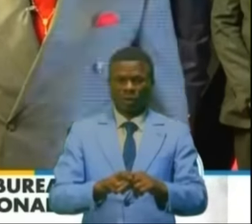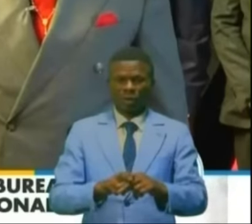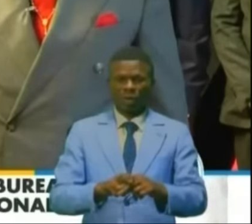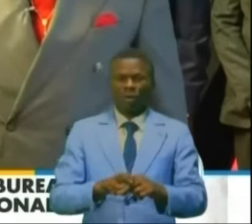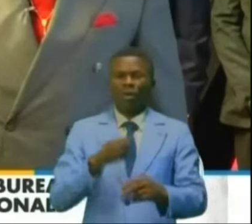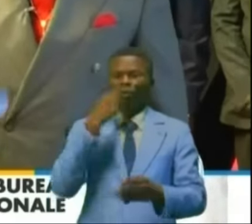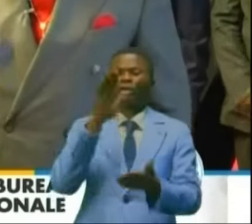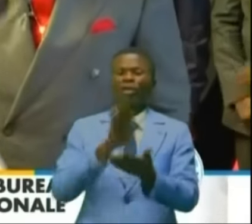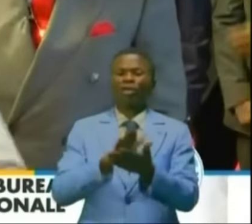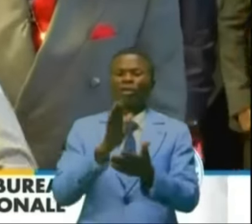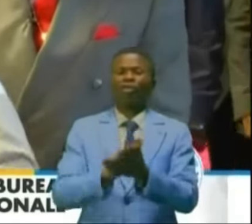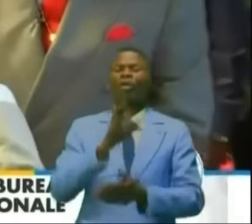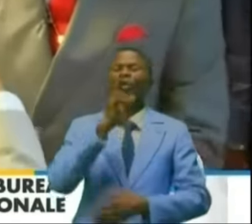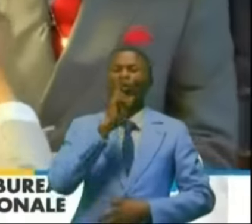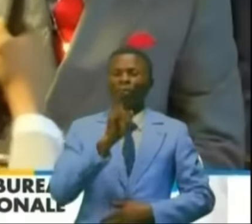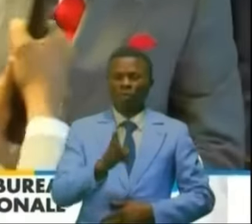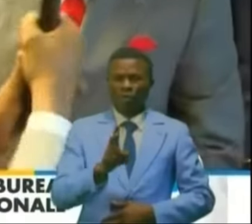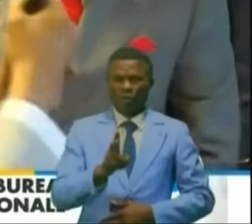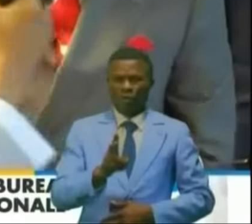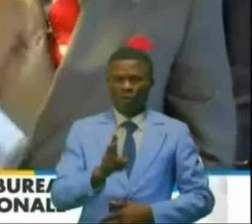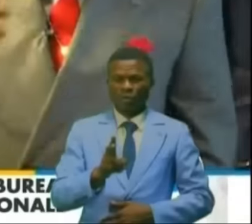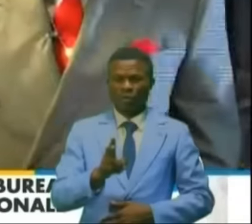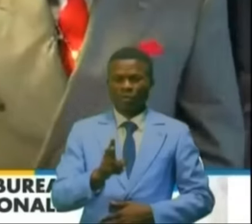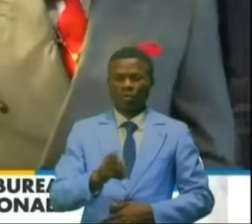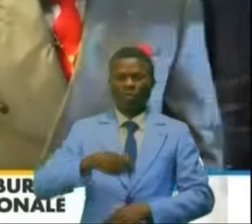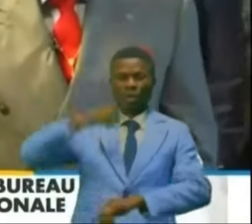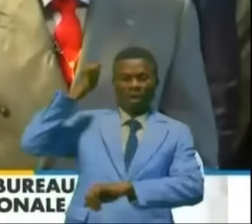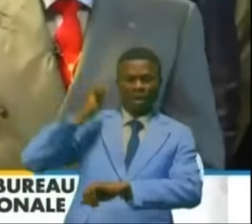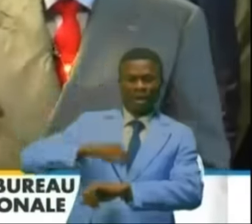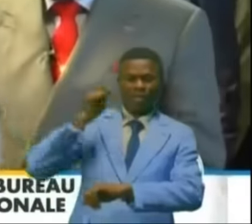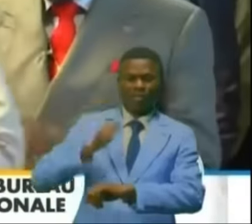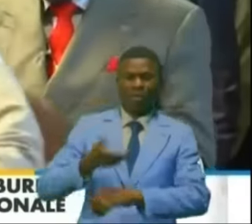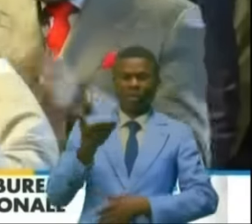sincères félicitations. Voici le marteau.